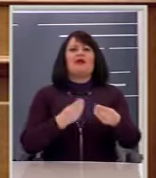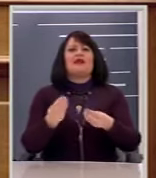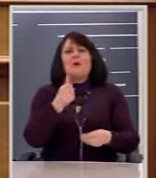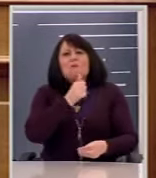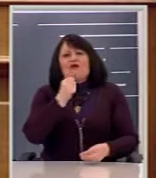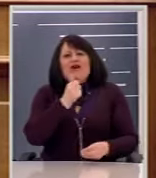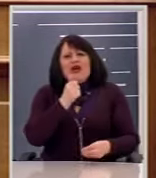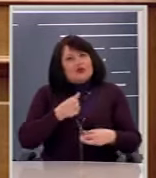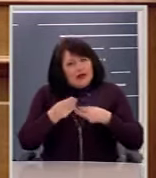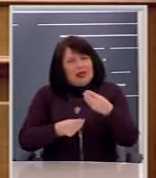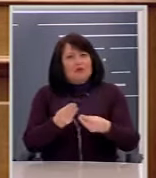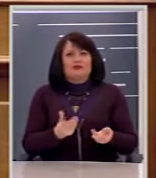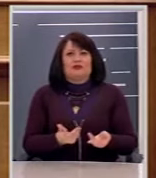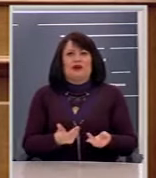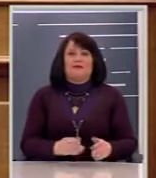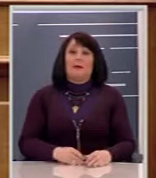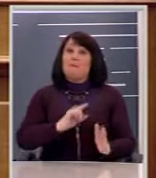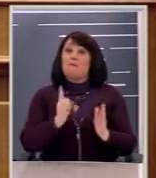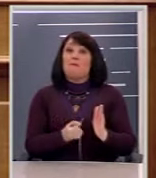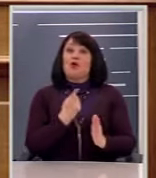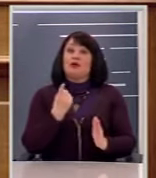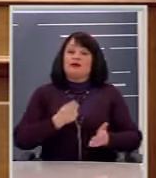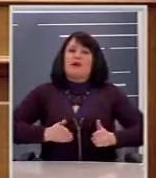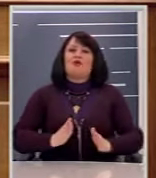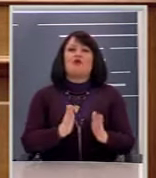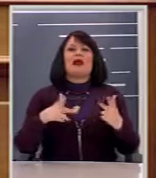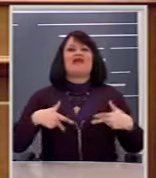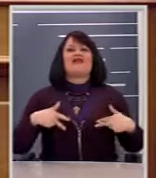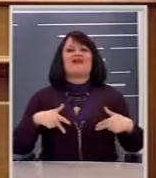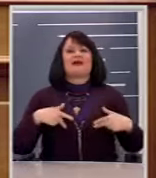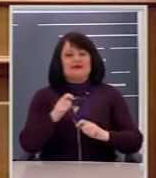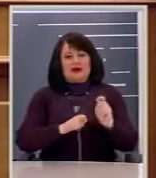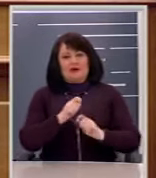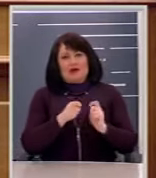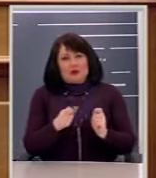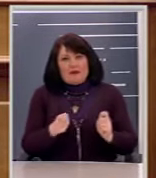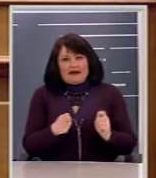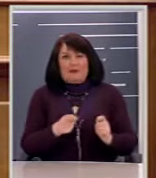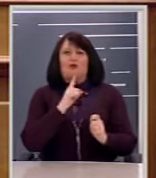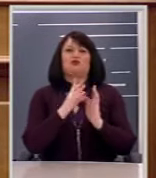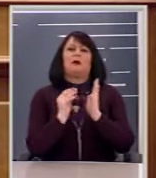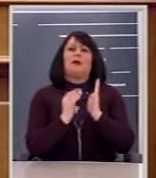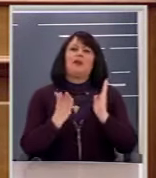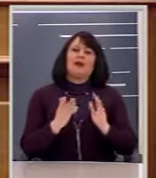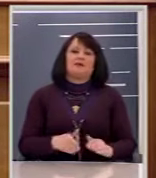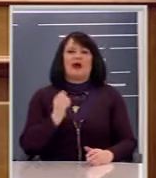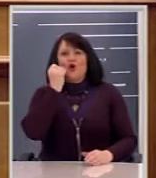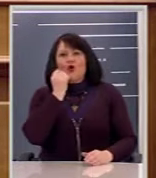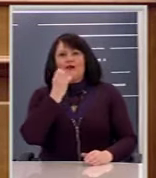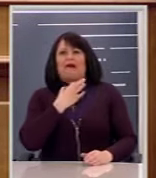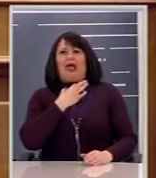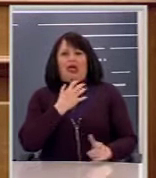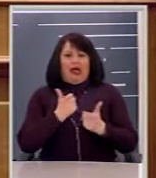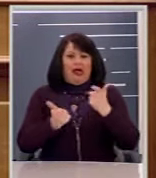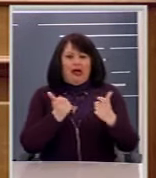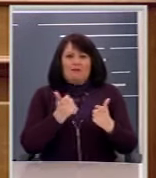υποφέρουν. Για πρώτη φορά προχωράει η κυβέρνηση σε θερμοθέτηση μέτρων, όπως τα κόκκινα δάνεια και επαναδιαγραμμάτωση